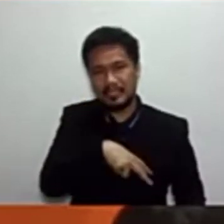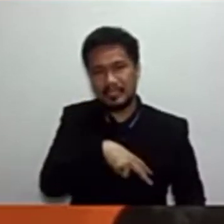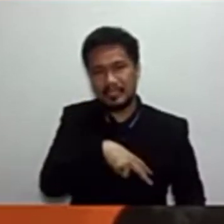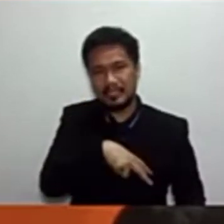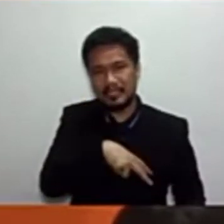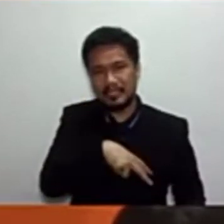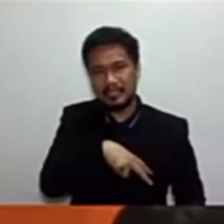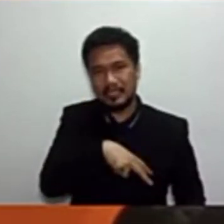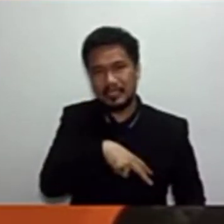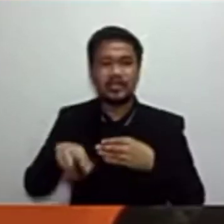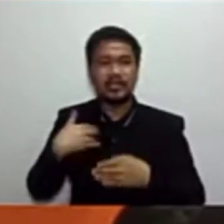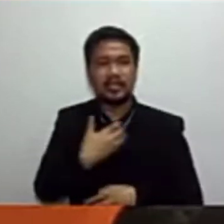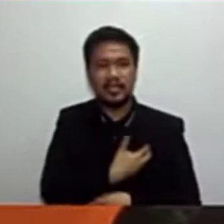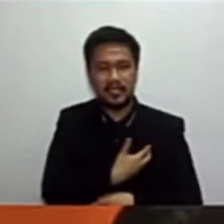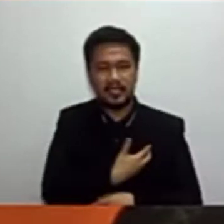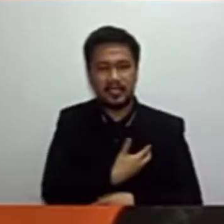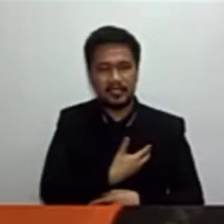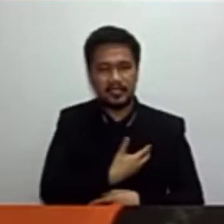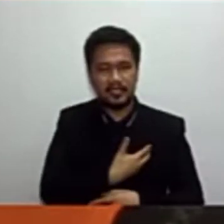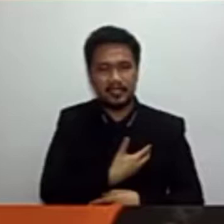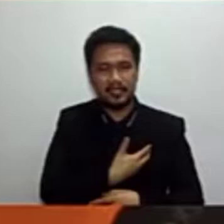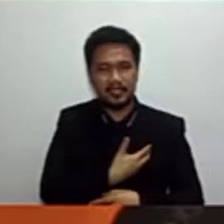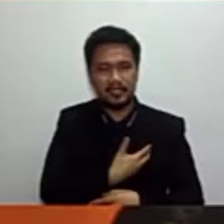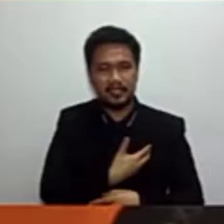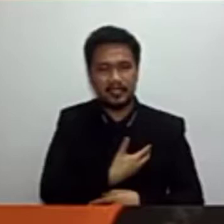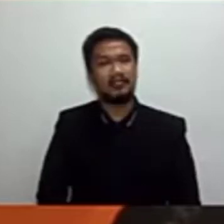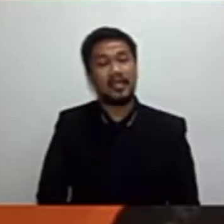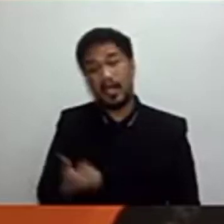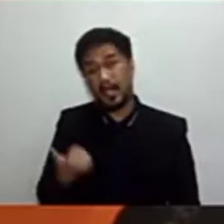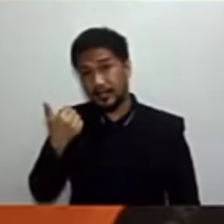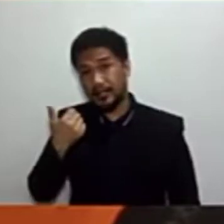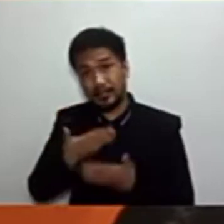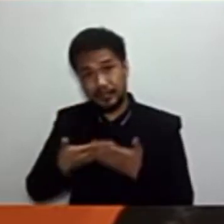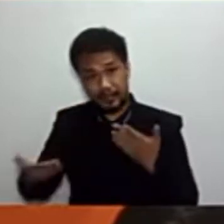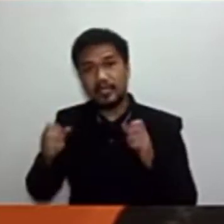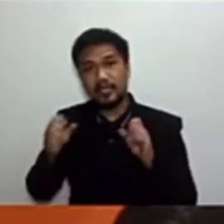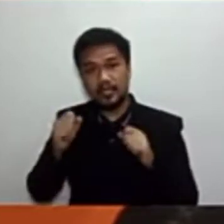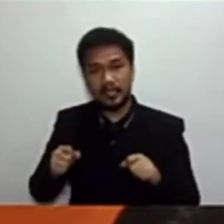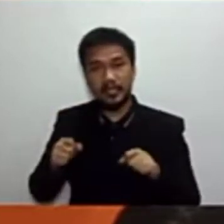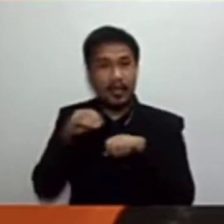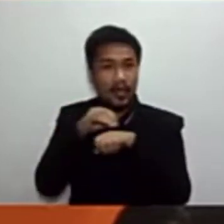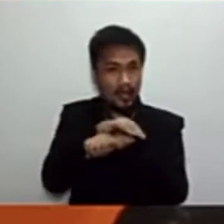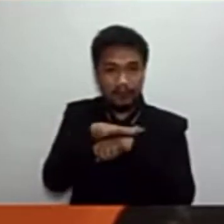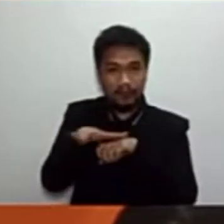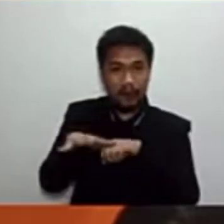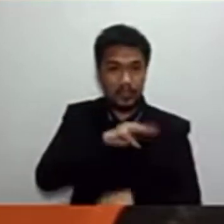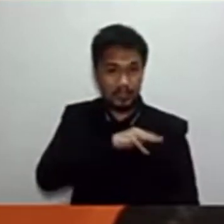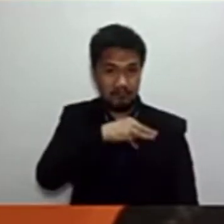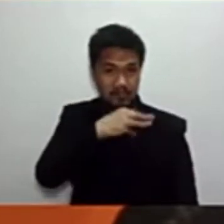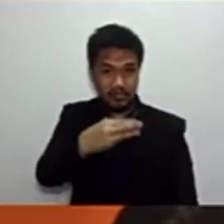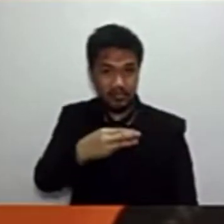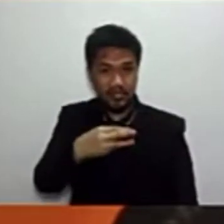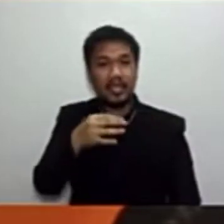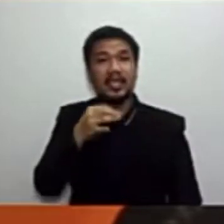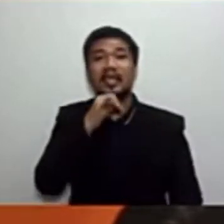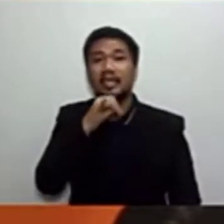Isa pang nakaka-apekto sa misyon ay kung mayroong tayong ibang